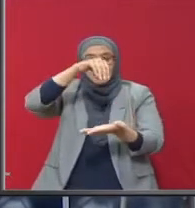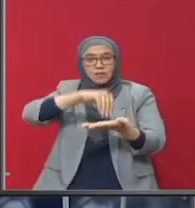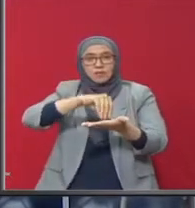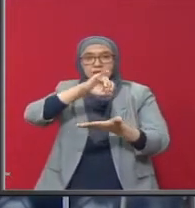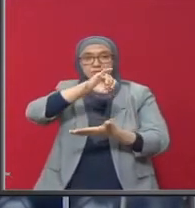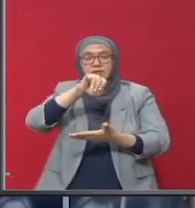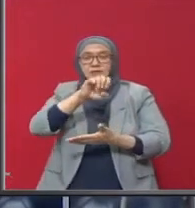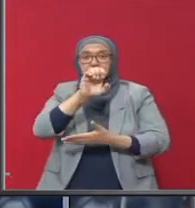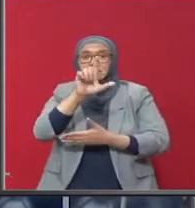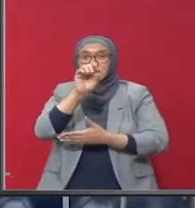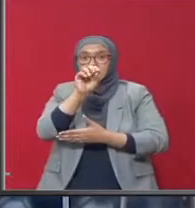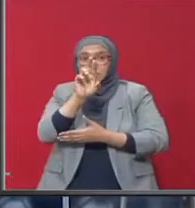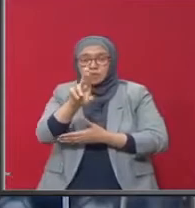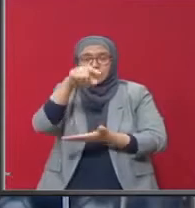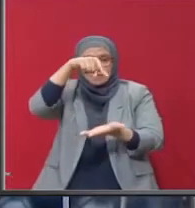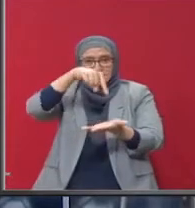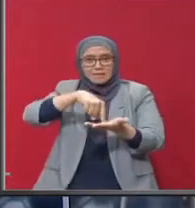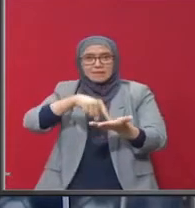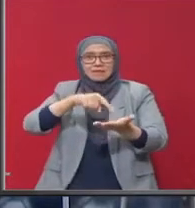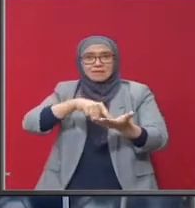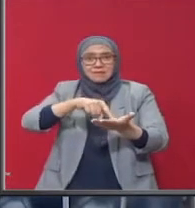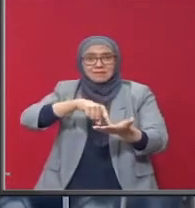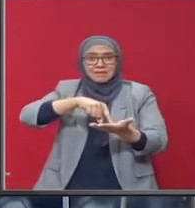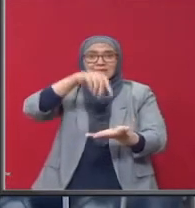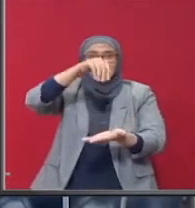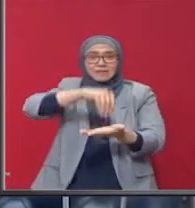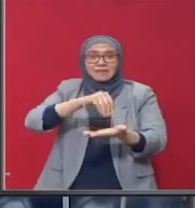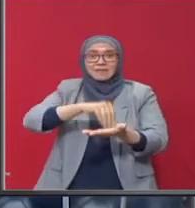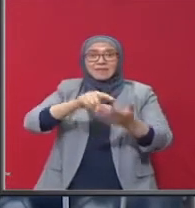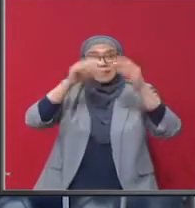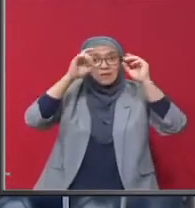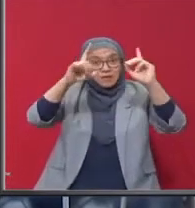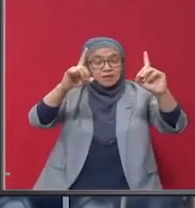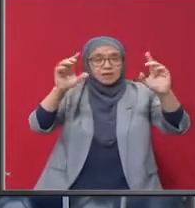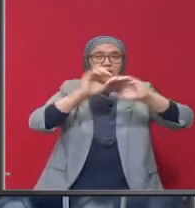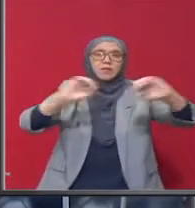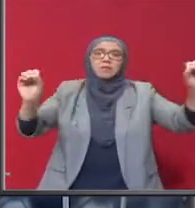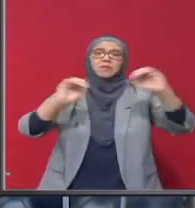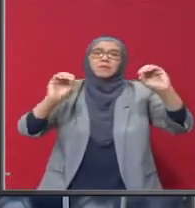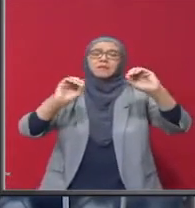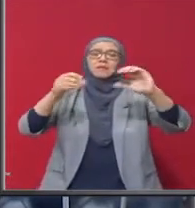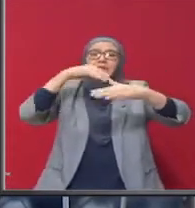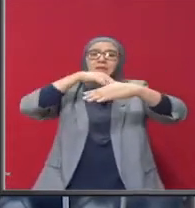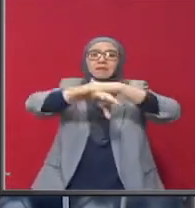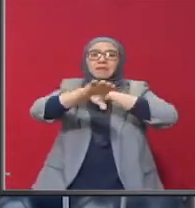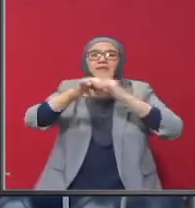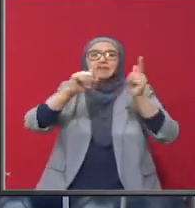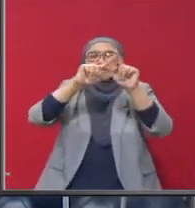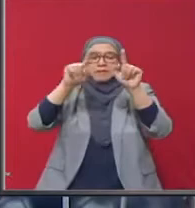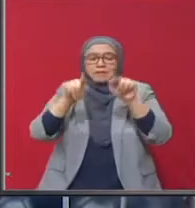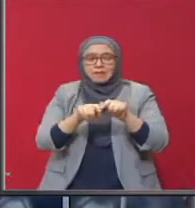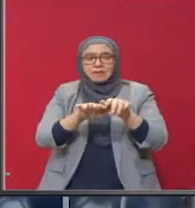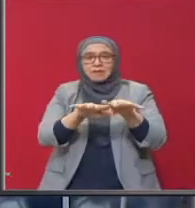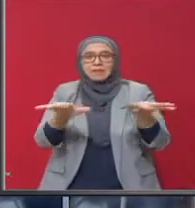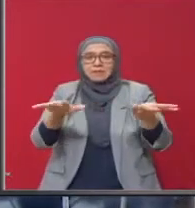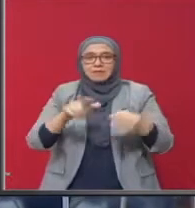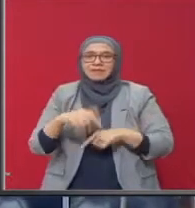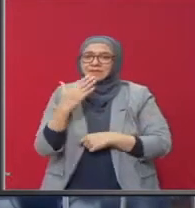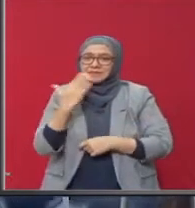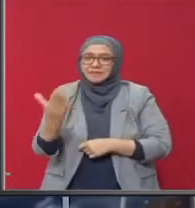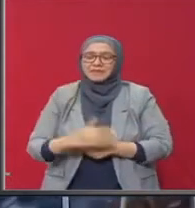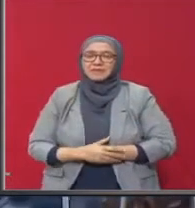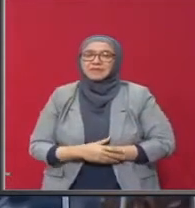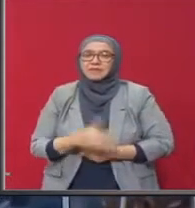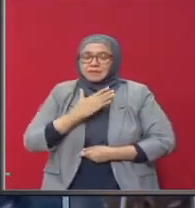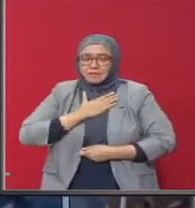tetapi langsung tidak ada KW ia in the next sekian terima kasih hilang menteri